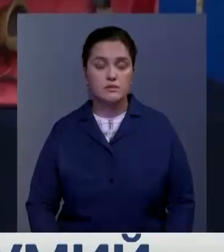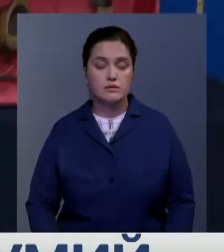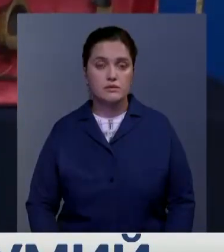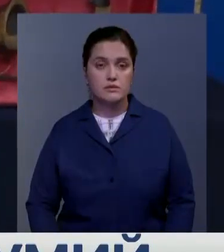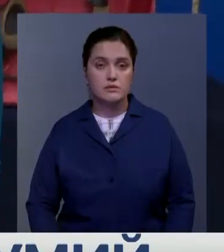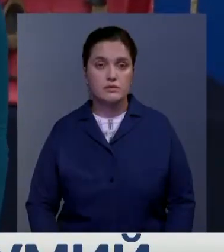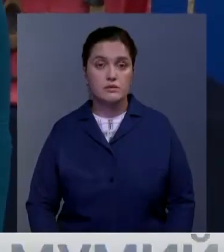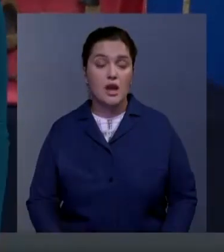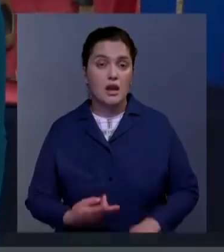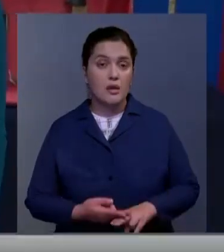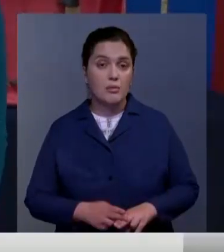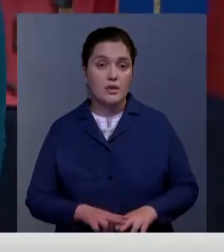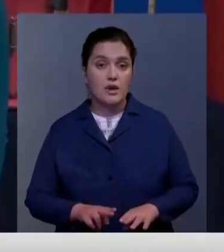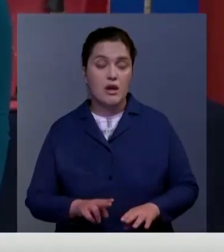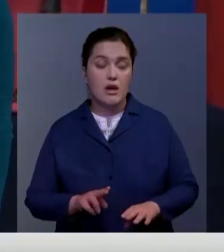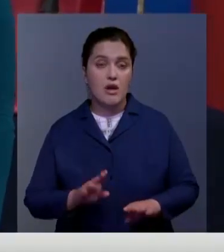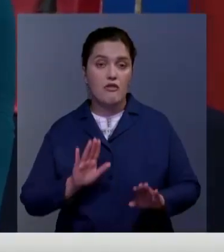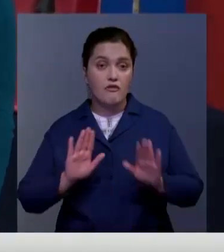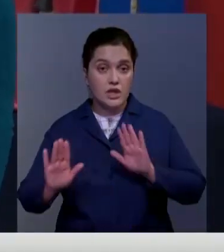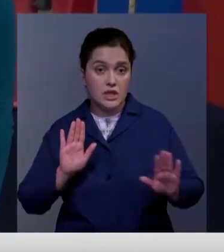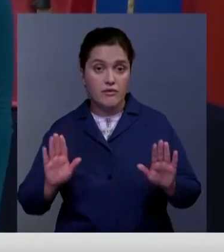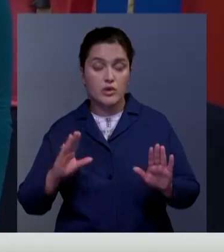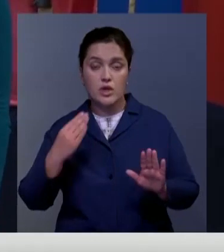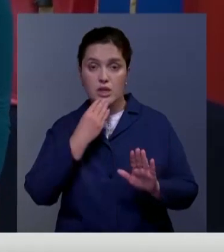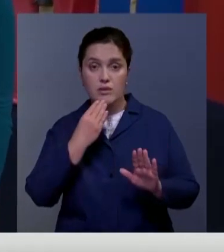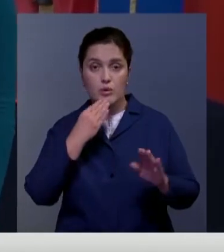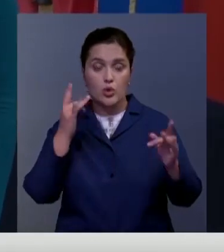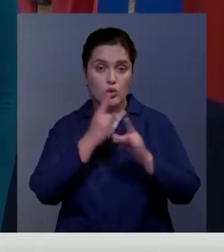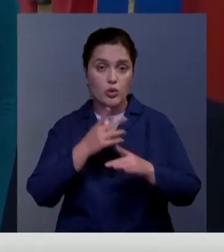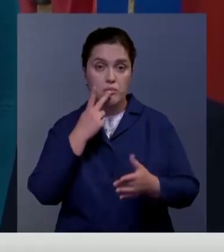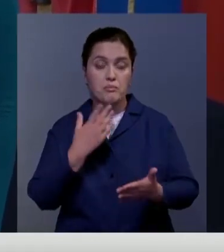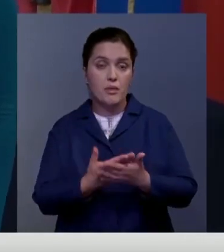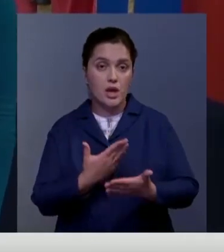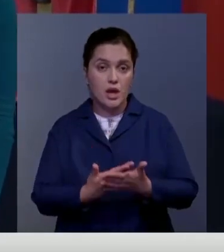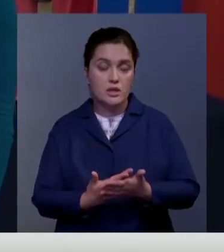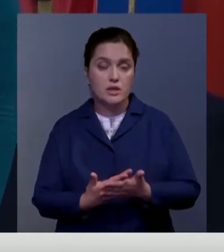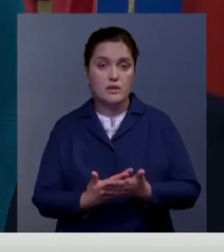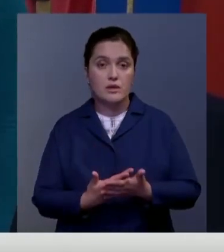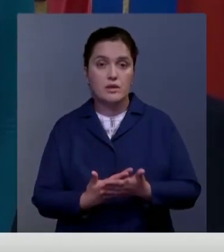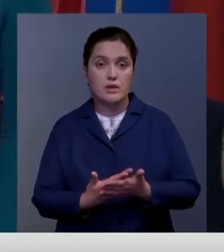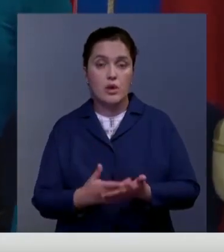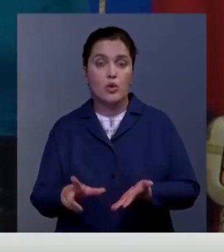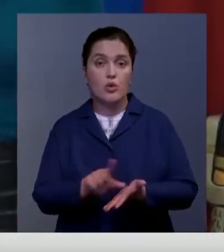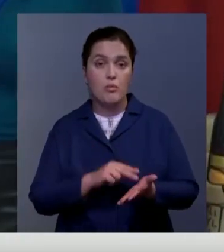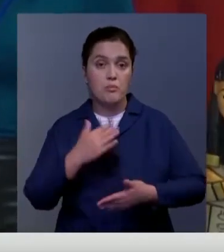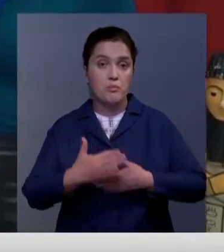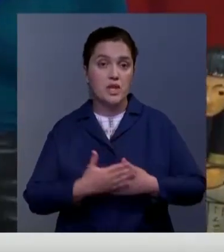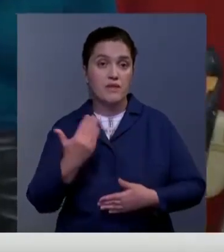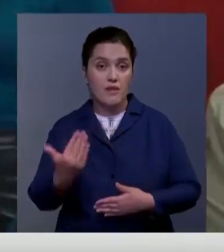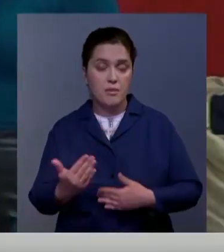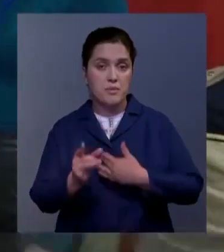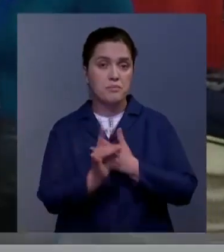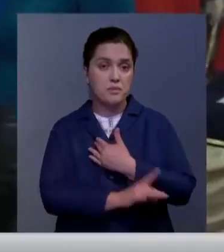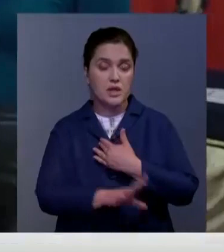Данная выставка интересна тем, что египетская культура показывает здесь более копии. Вот перед вами бедная